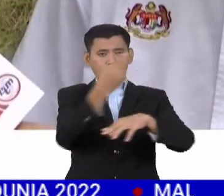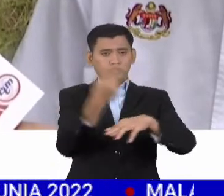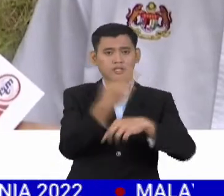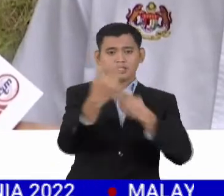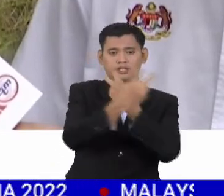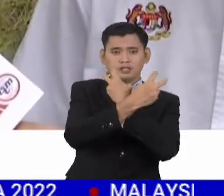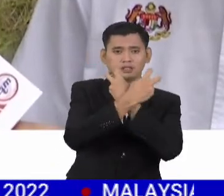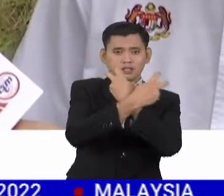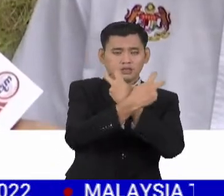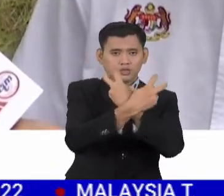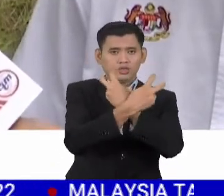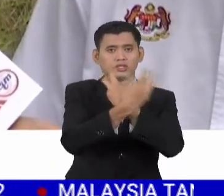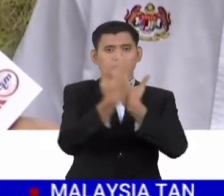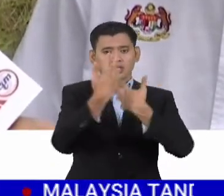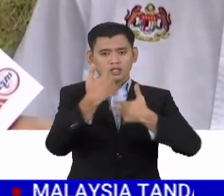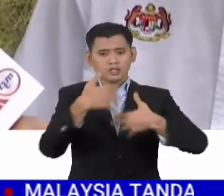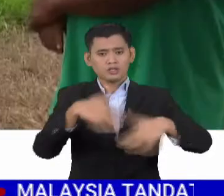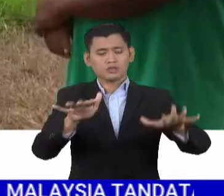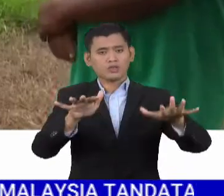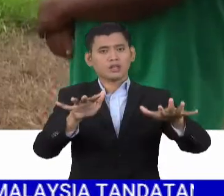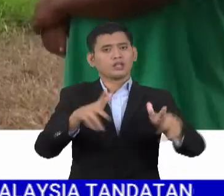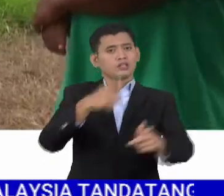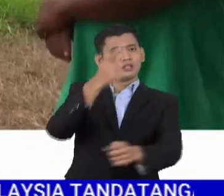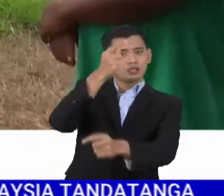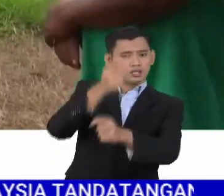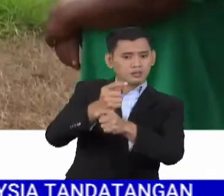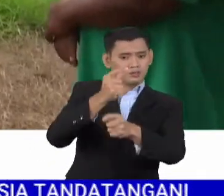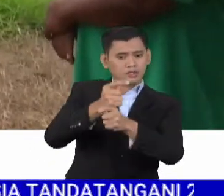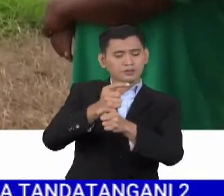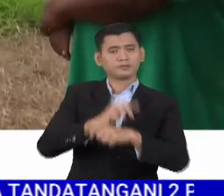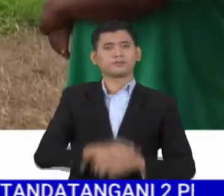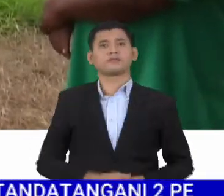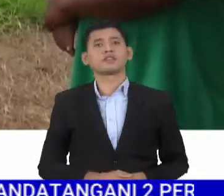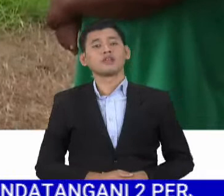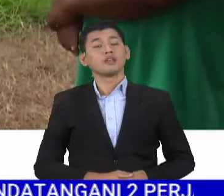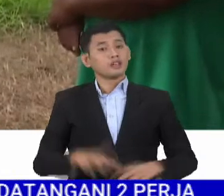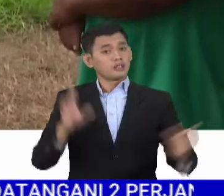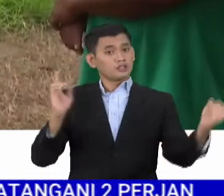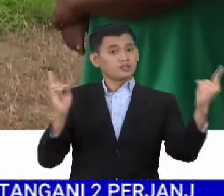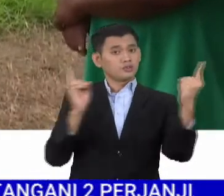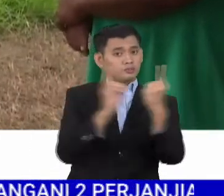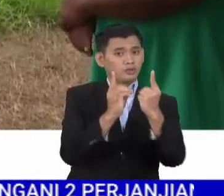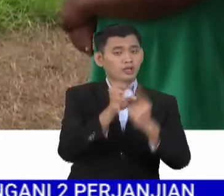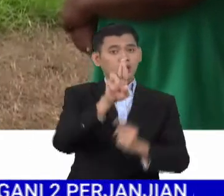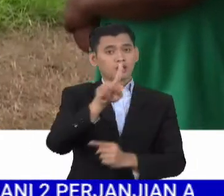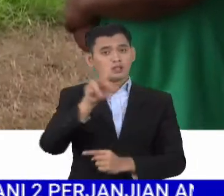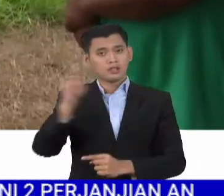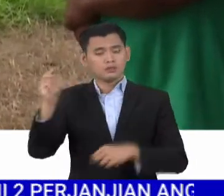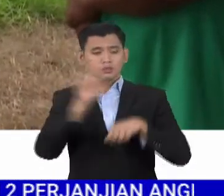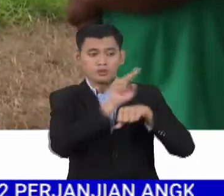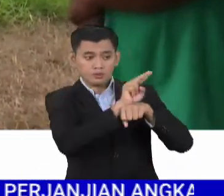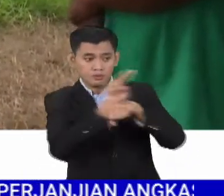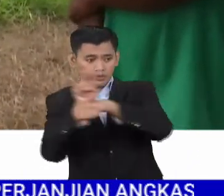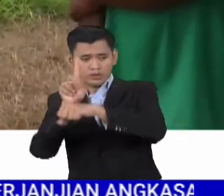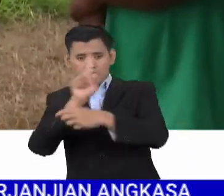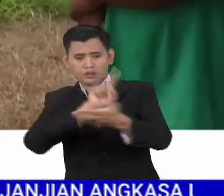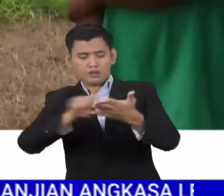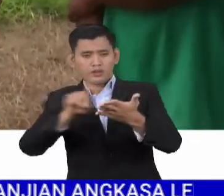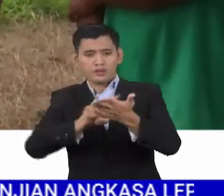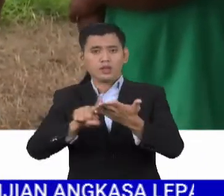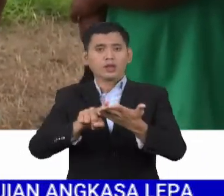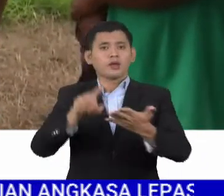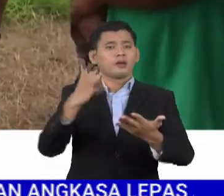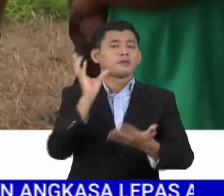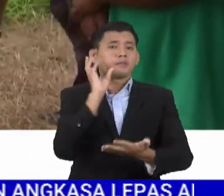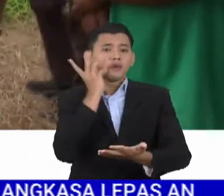disodorkan oleh jabatan tenang dan medok beliau ditemui arti m ketika dan tinjauan pagi itu jauh di kampung